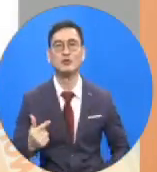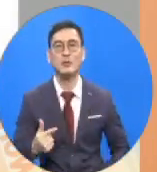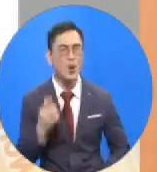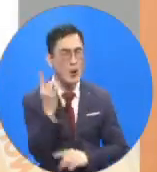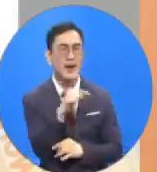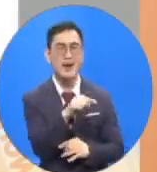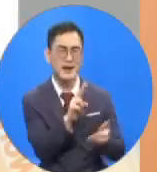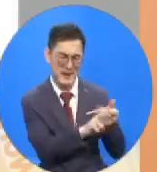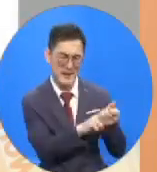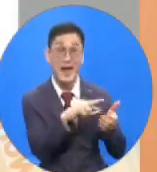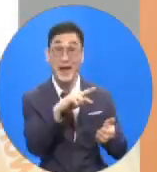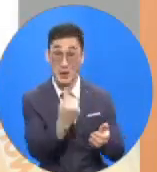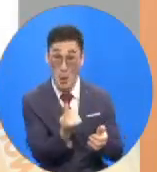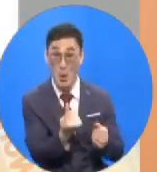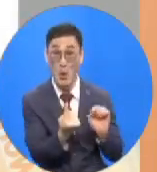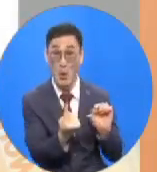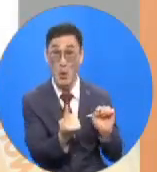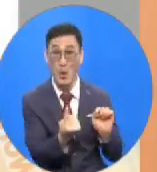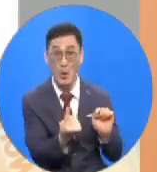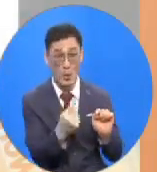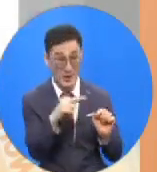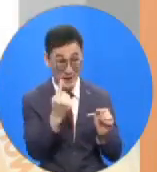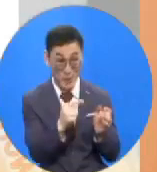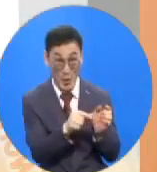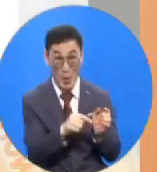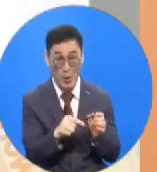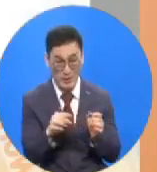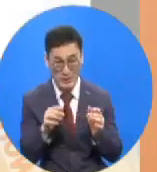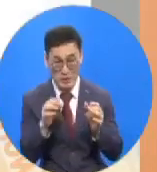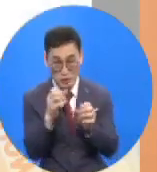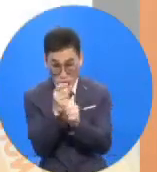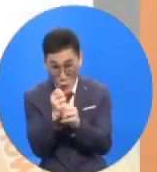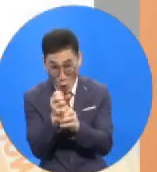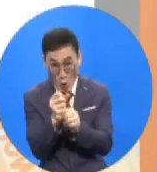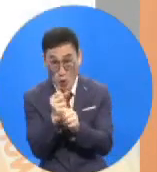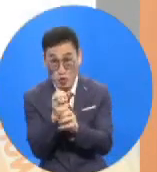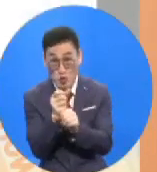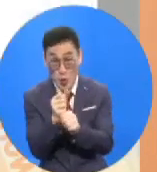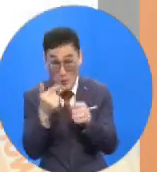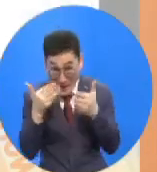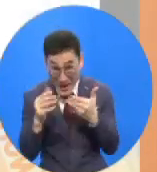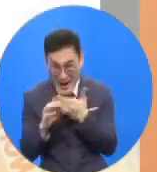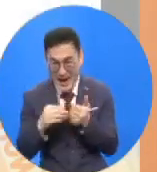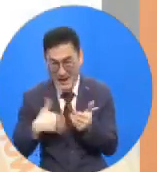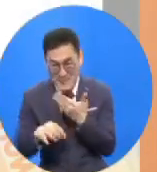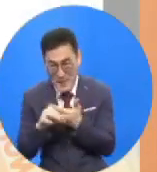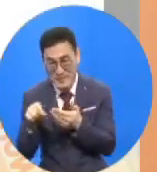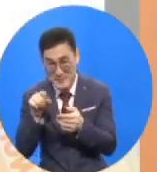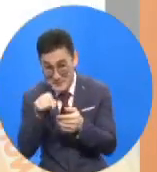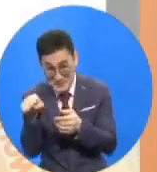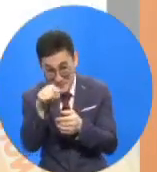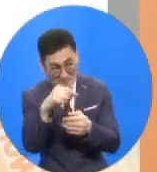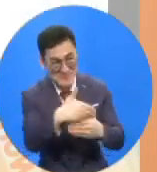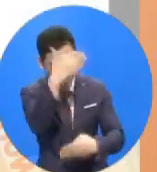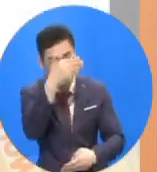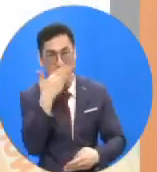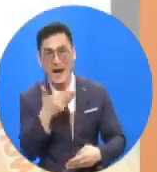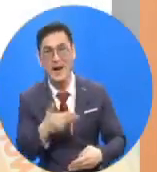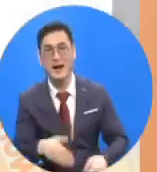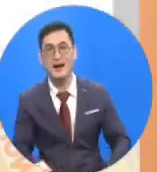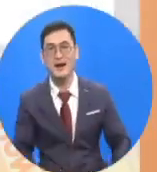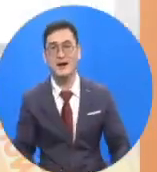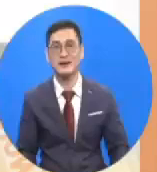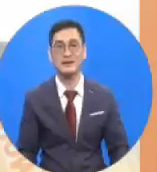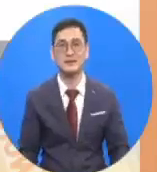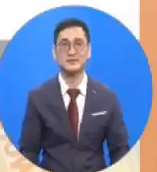아니에요 해당 게시물의 u 아래를 에 어서 들어가면 볼 순 있어요 톡 예 근데 이제 일부에게 조명 공유가